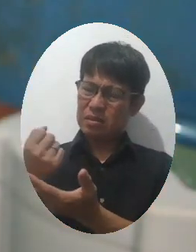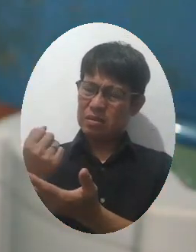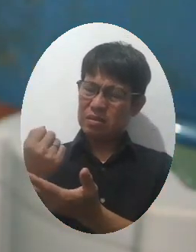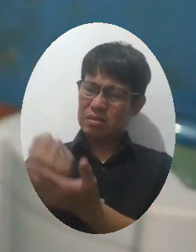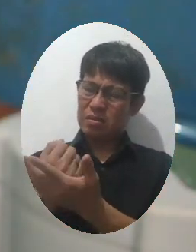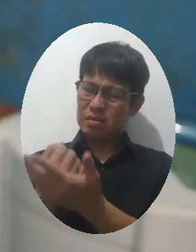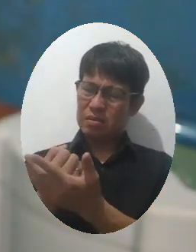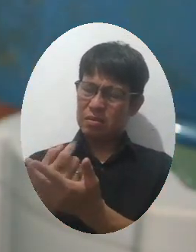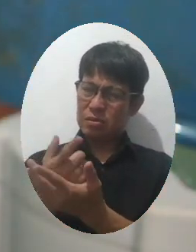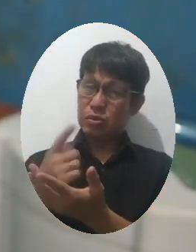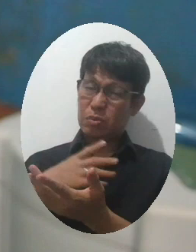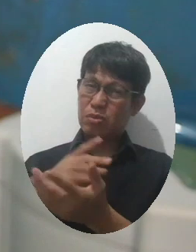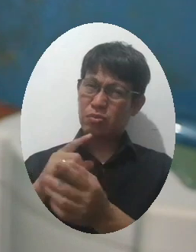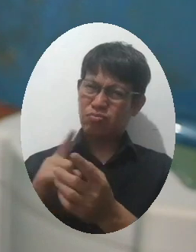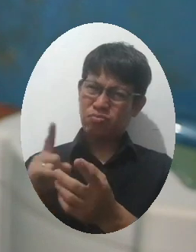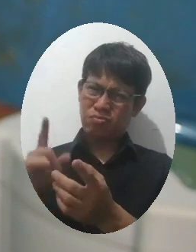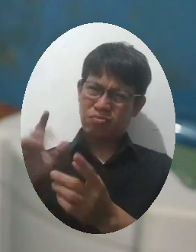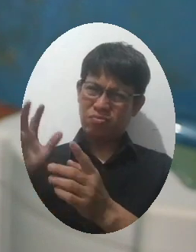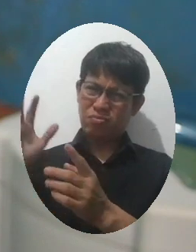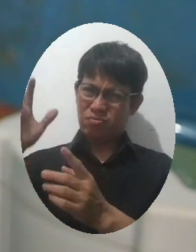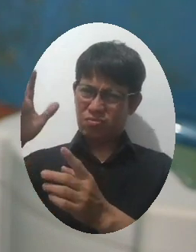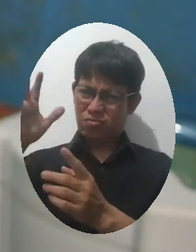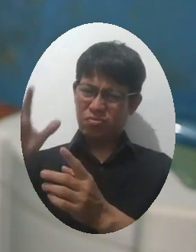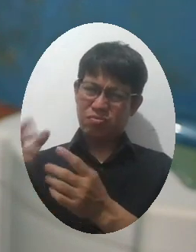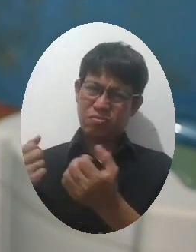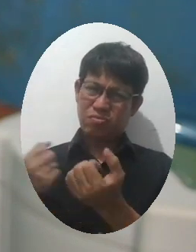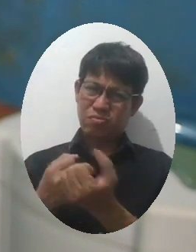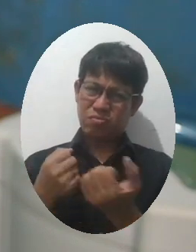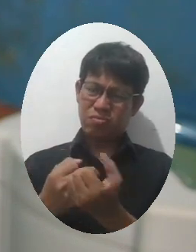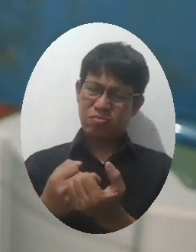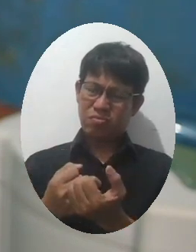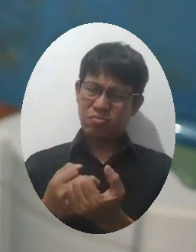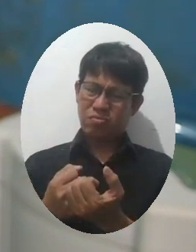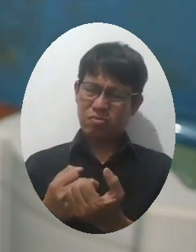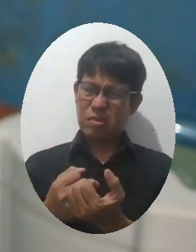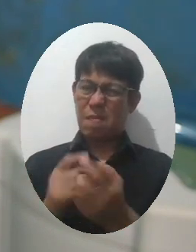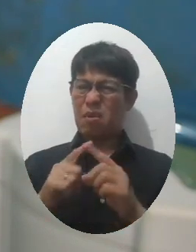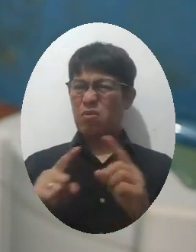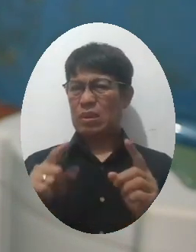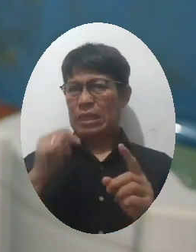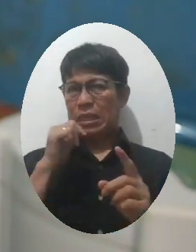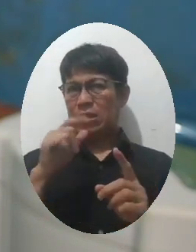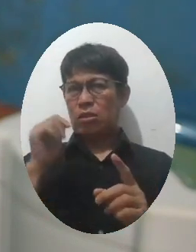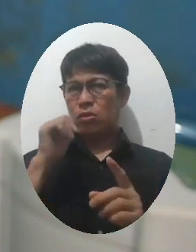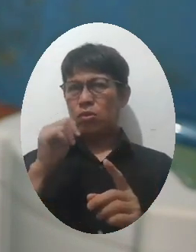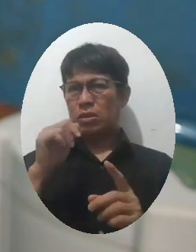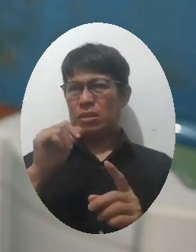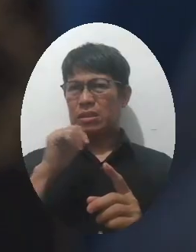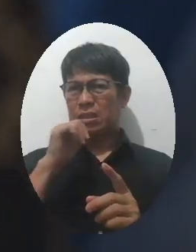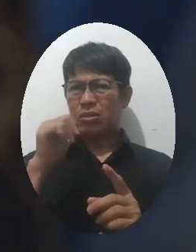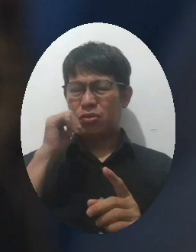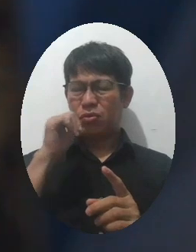niya. Nabibigyan naman po kami. Kaso minsan, syempre, hindi naman laging meron.